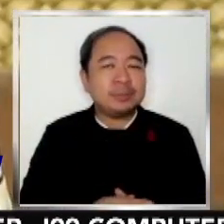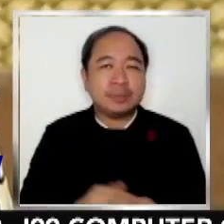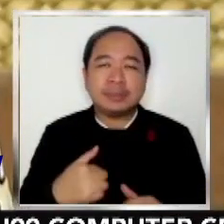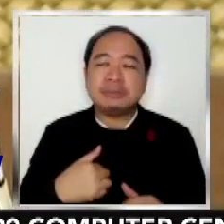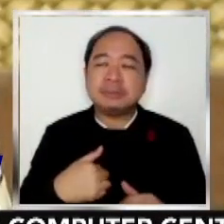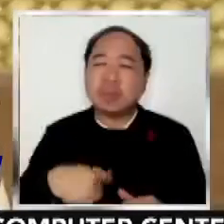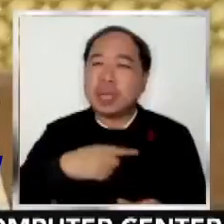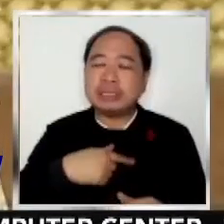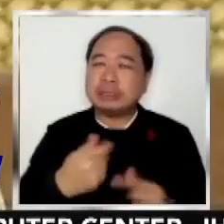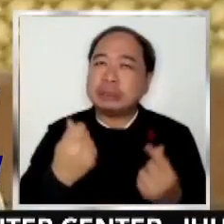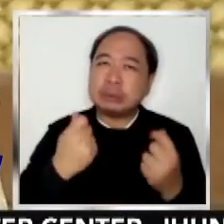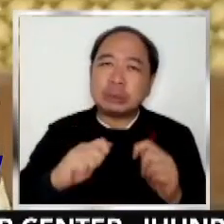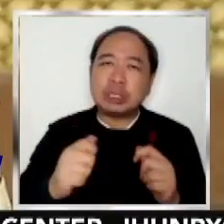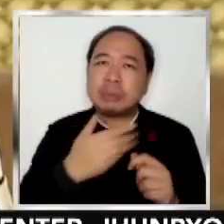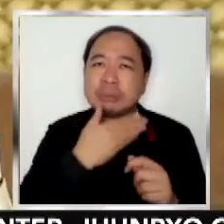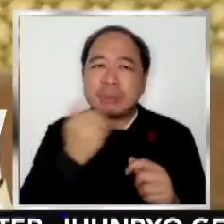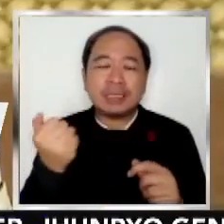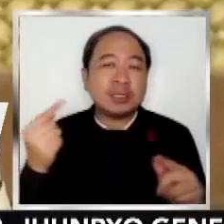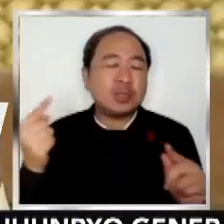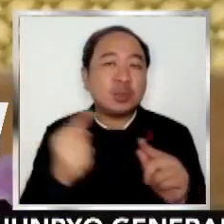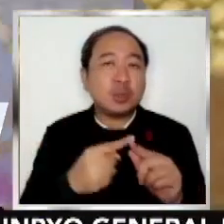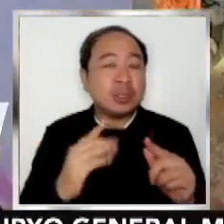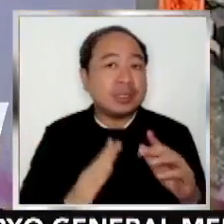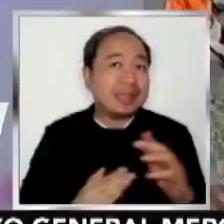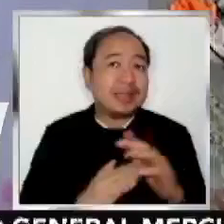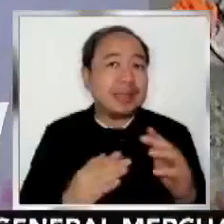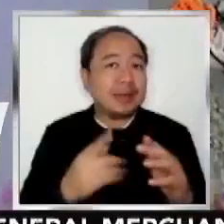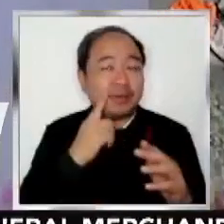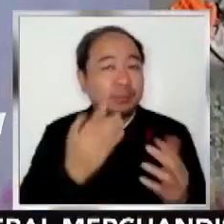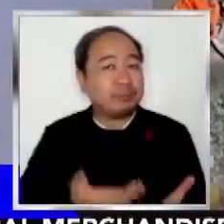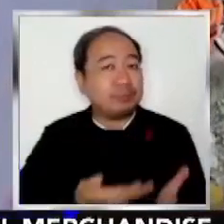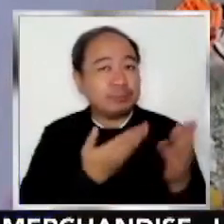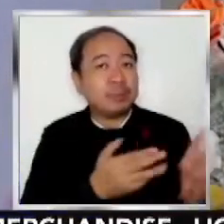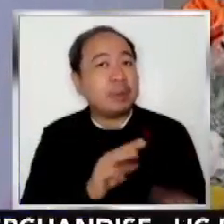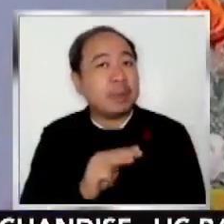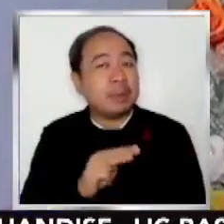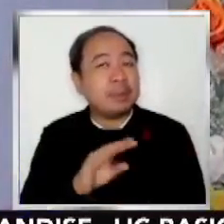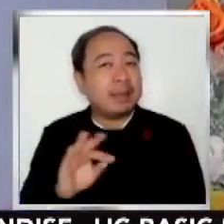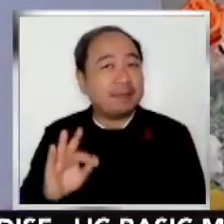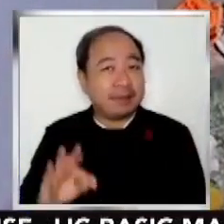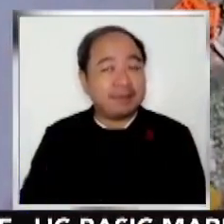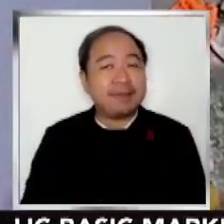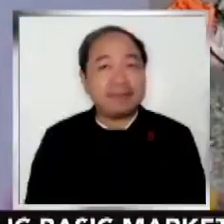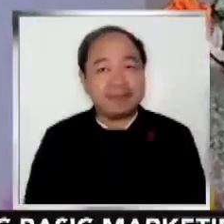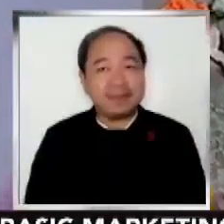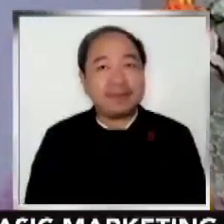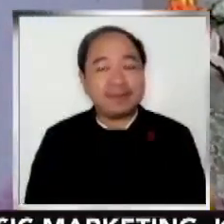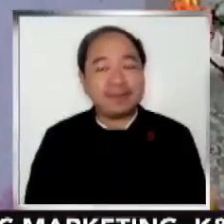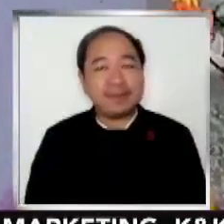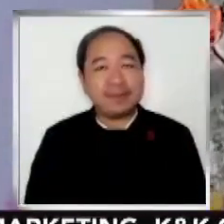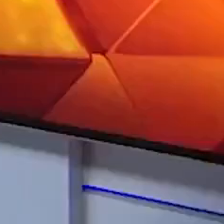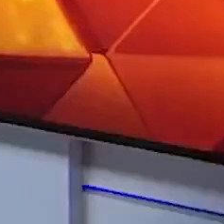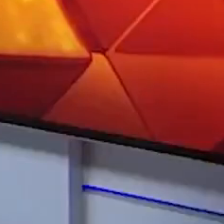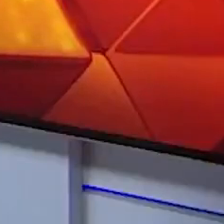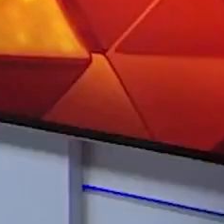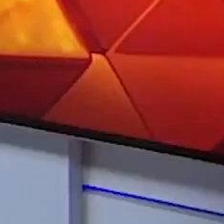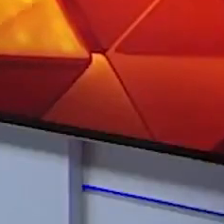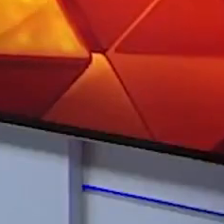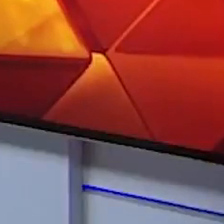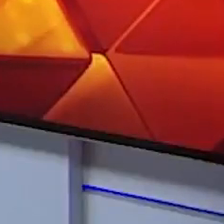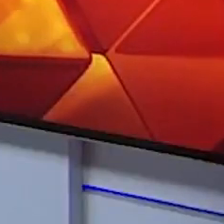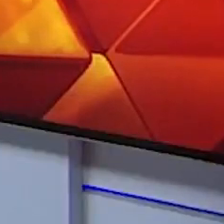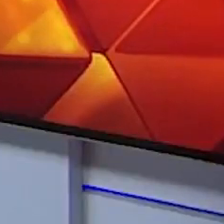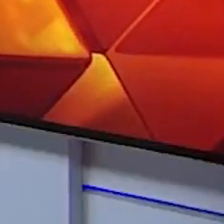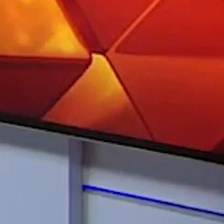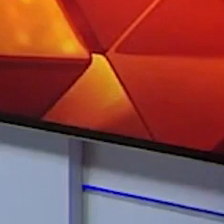hanggang sa deadline of the Metro Manila Film Festival. Nelson Canlas, updated sa Showbiz Happenings! Para sa